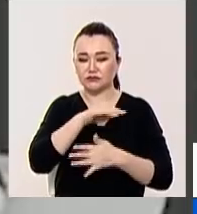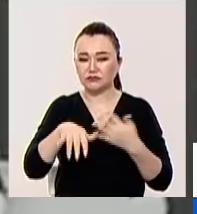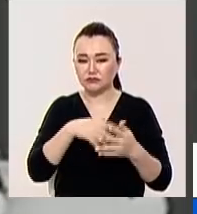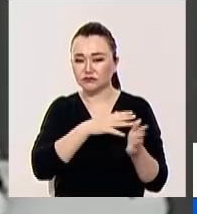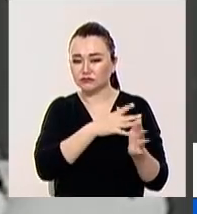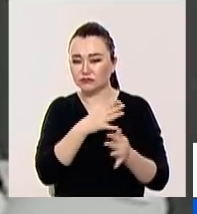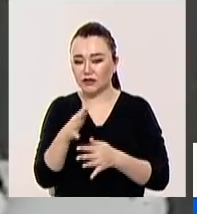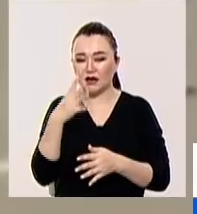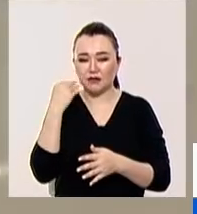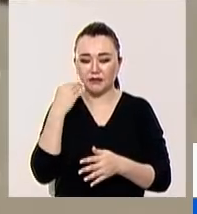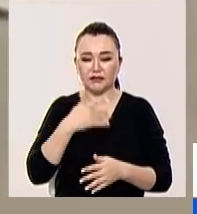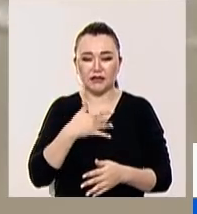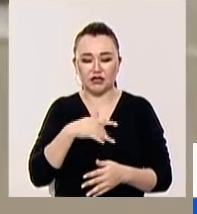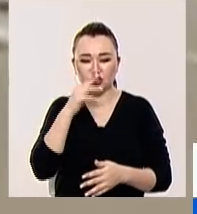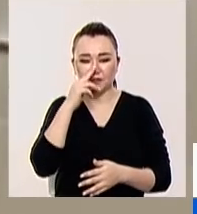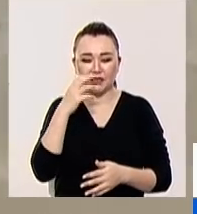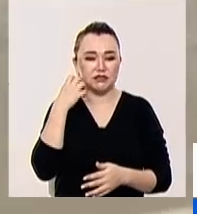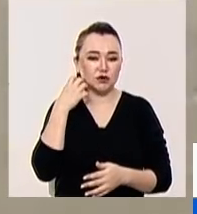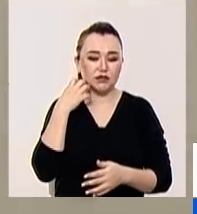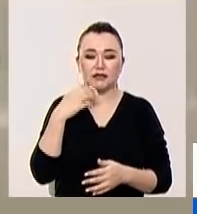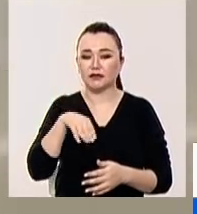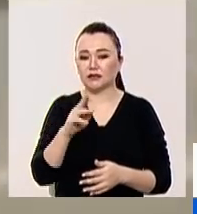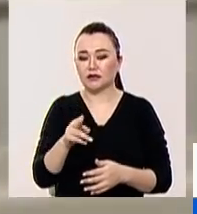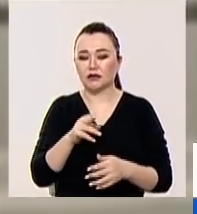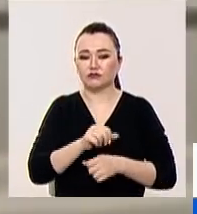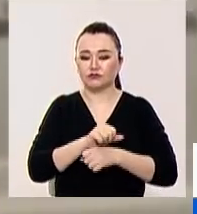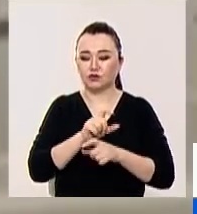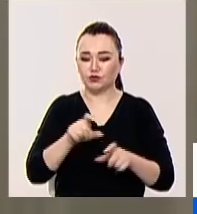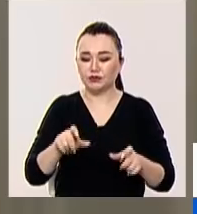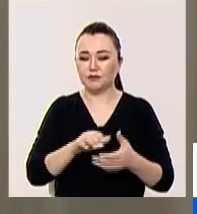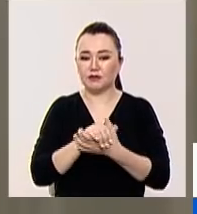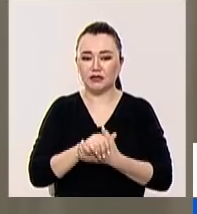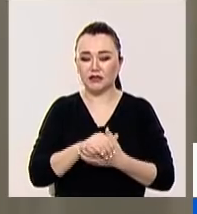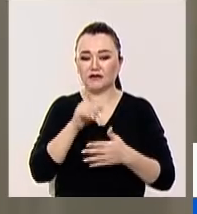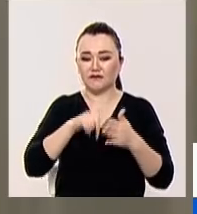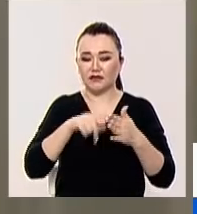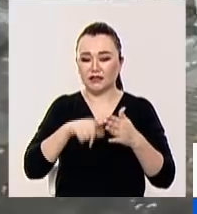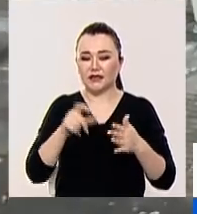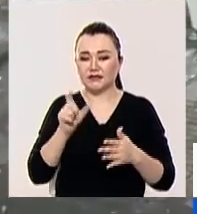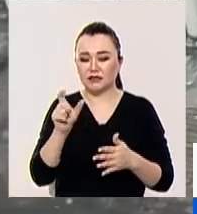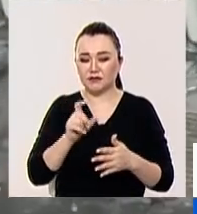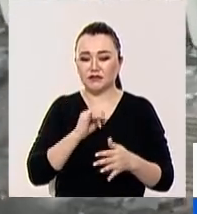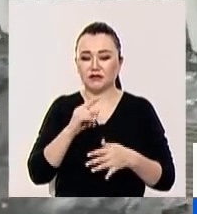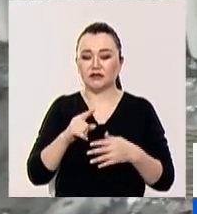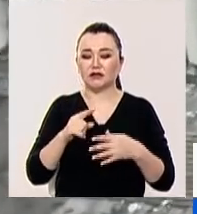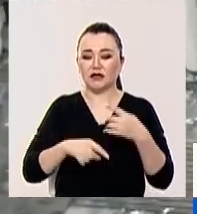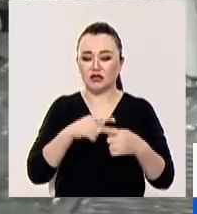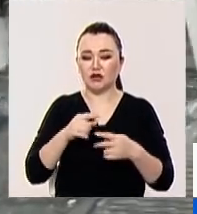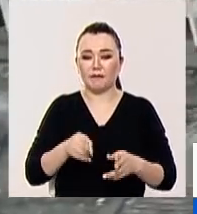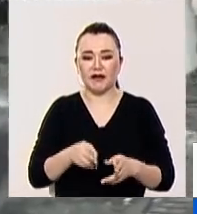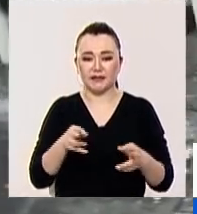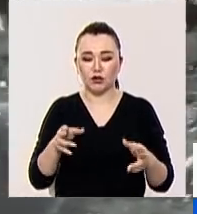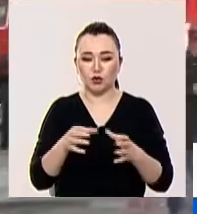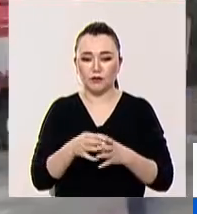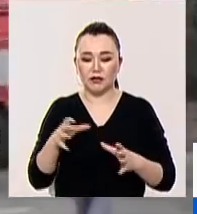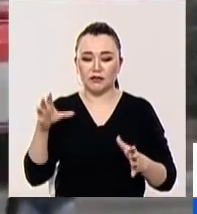Алматы, Тараз, Шымкент, Қызылорда мен Талдықорғанда бейбіт тұрғындардың арасында діни экстремистер, кейіннен бандиттік топтың